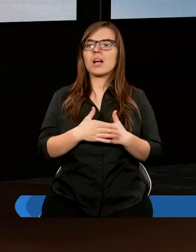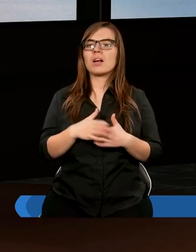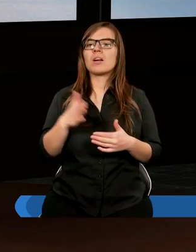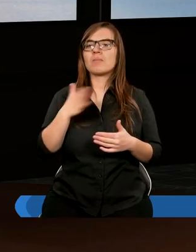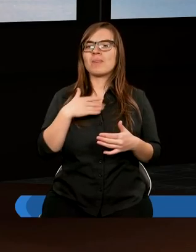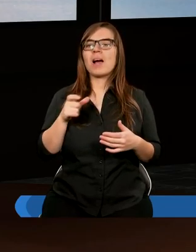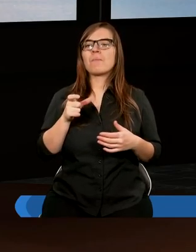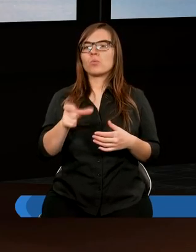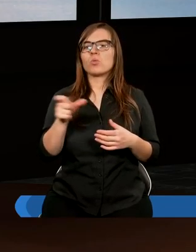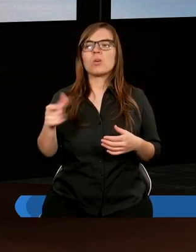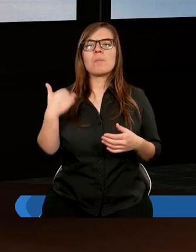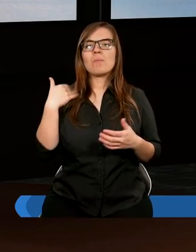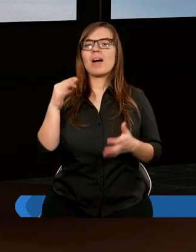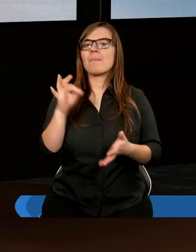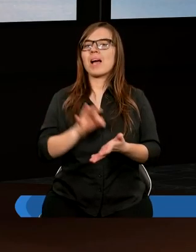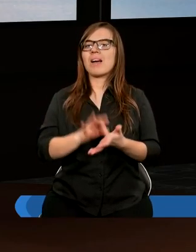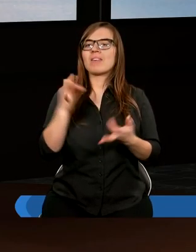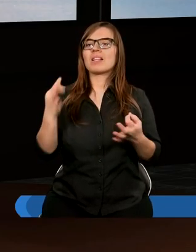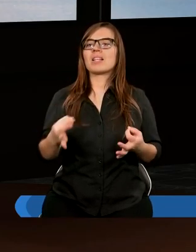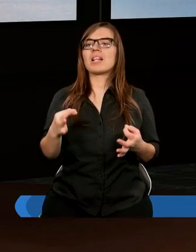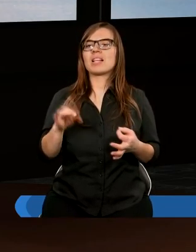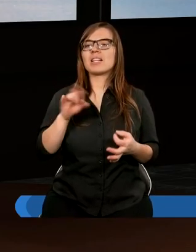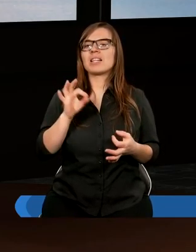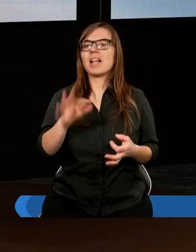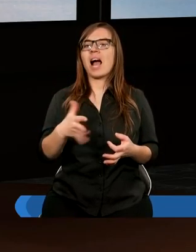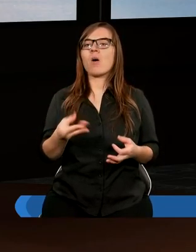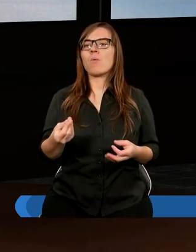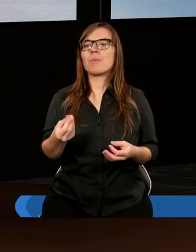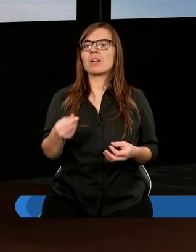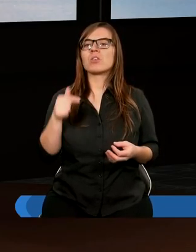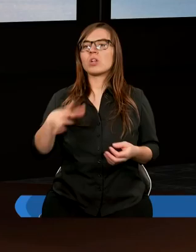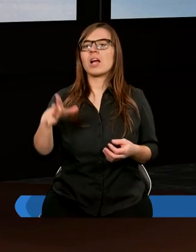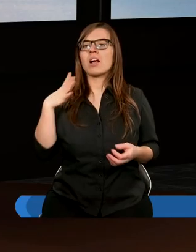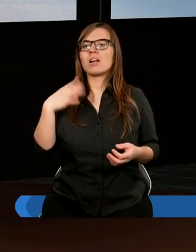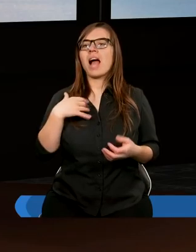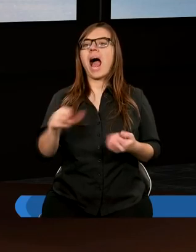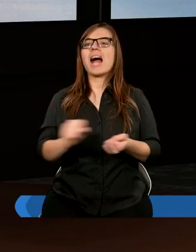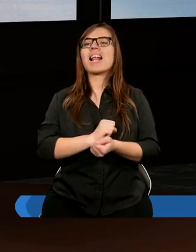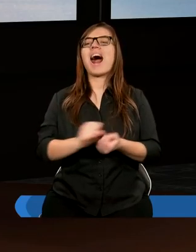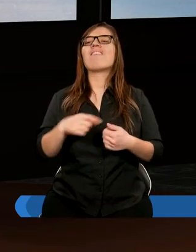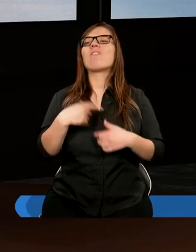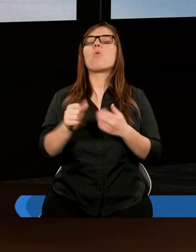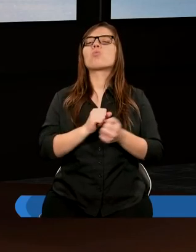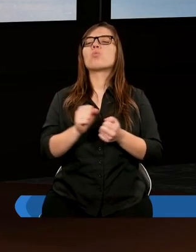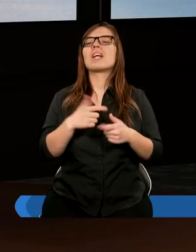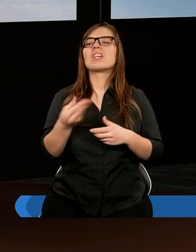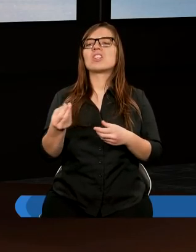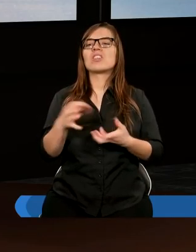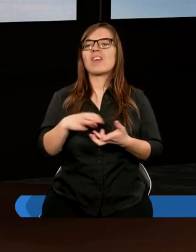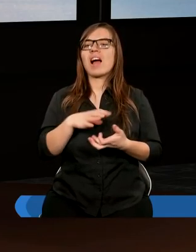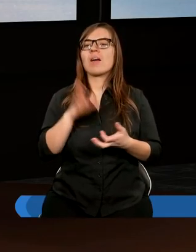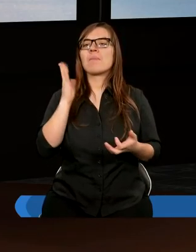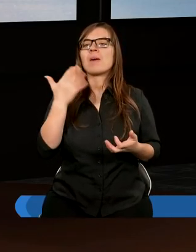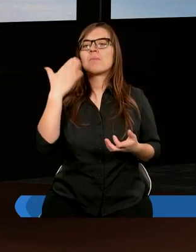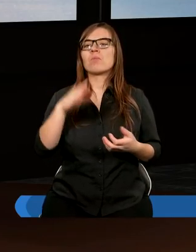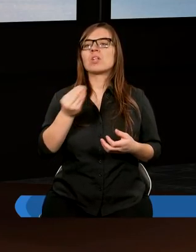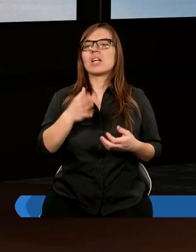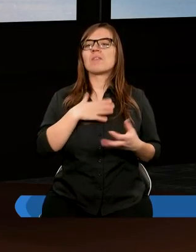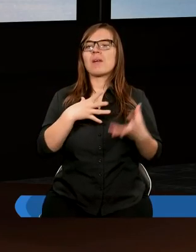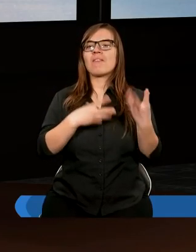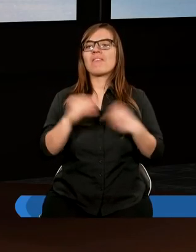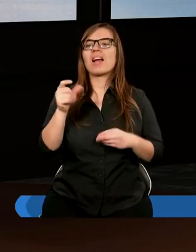Miałam długi i byłam pewna, że teraz z taką pensją to ja zawojuję świat. Parę miesięcy później miałam